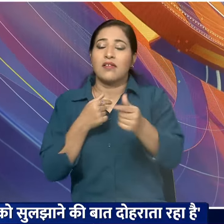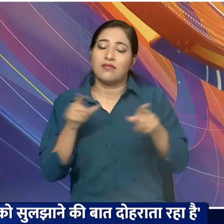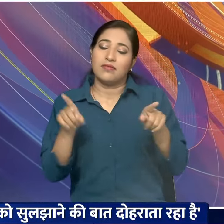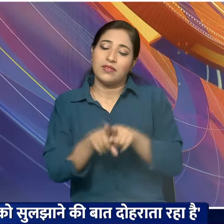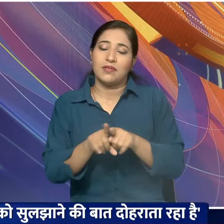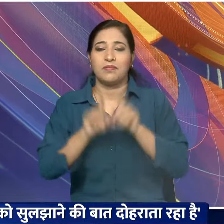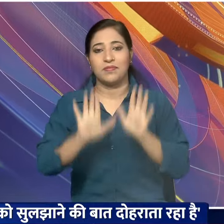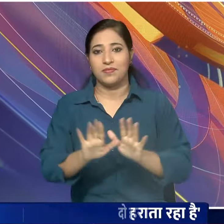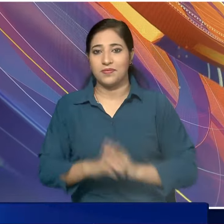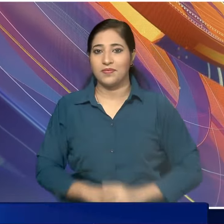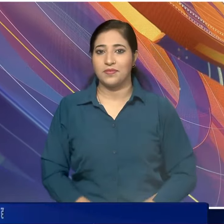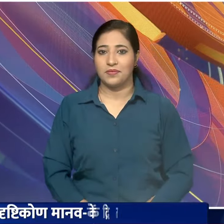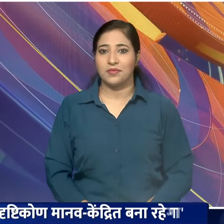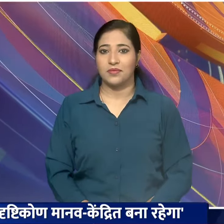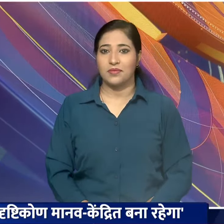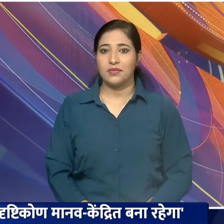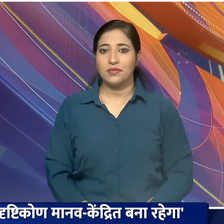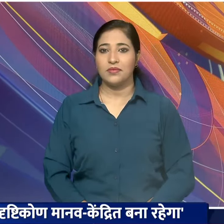थी।